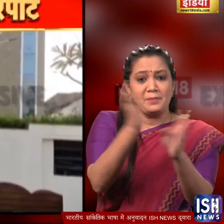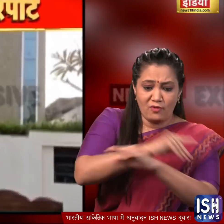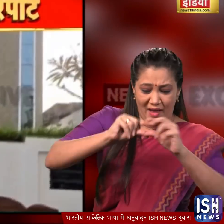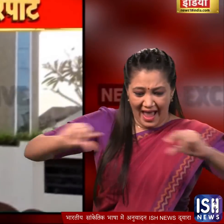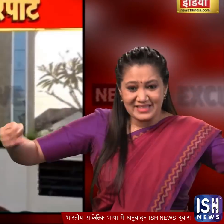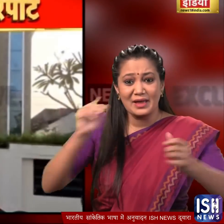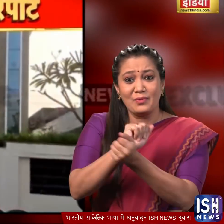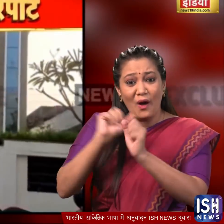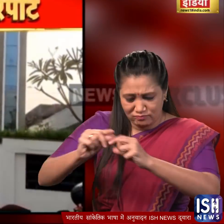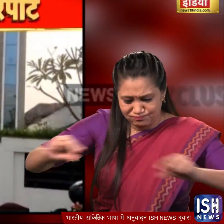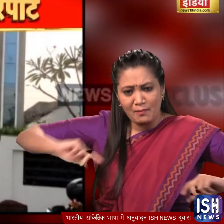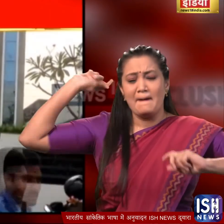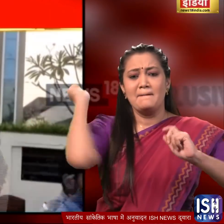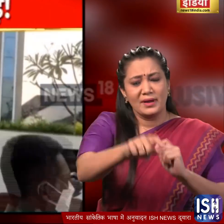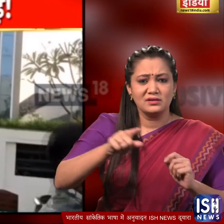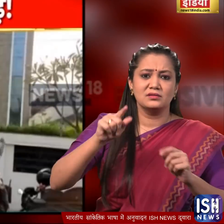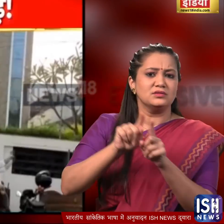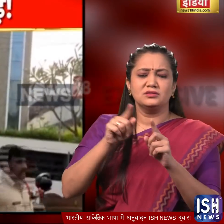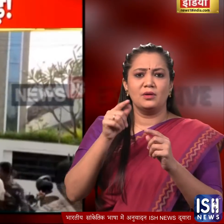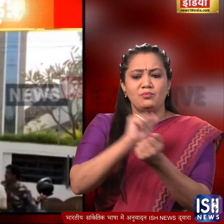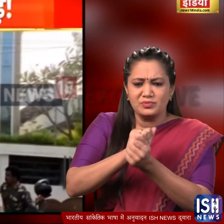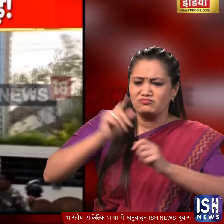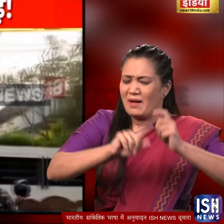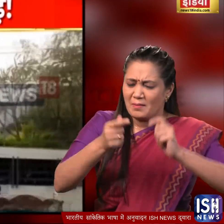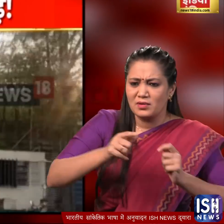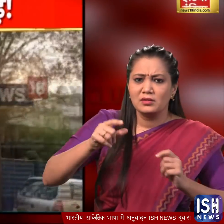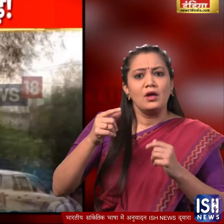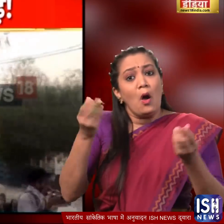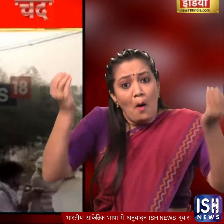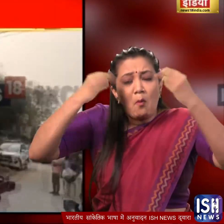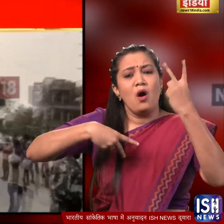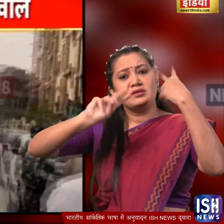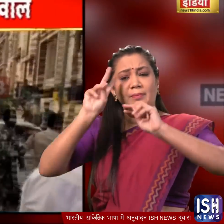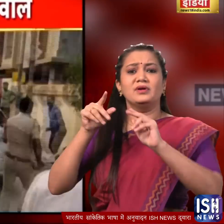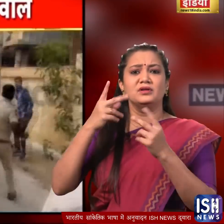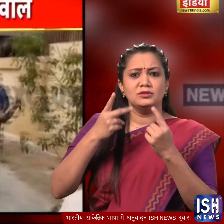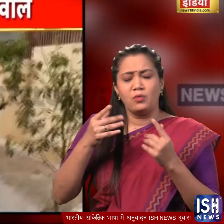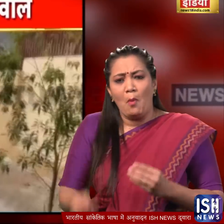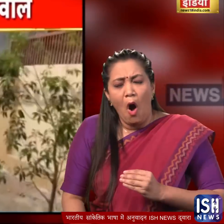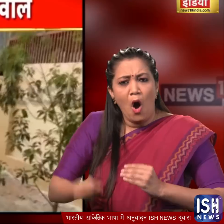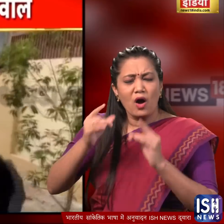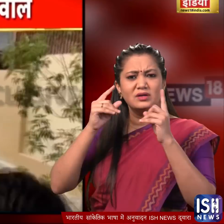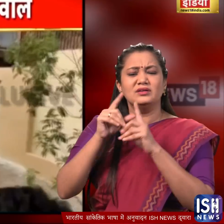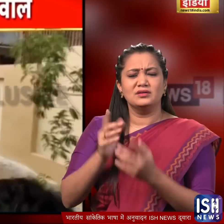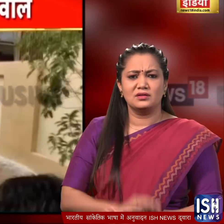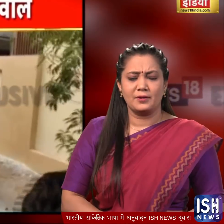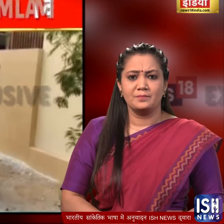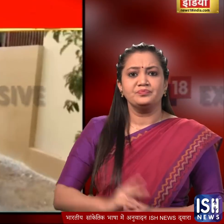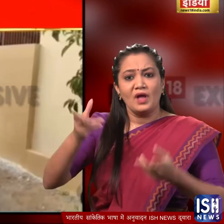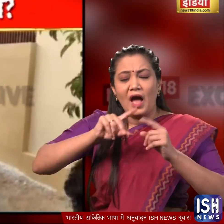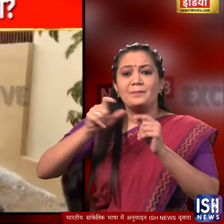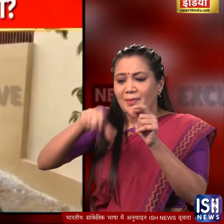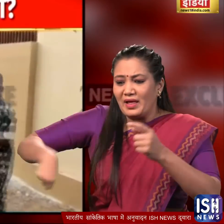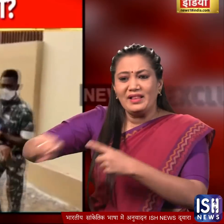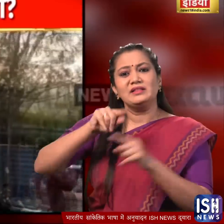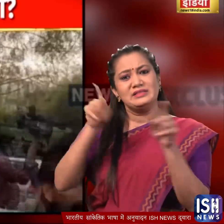अंदर फेंका, जिसके बाद एक पुलिस वाले ने उसे दौड़ा दिया, लेकिन वो रुका नहीं, उल्टा उसके तेवर और आक्रामक हो गए। थोड़ी ही देर में वो वहां